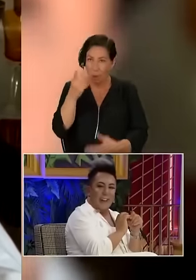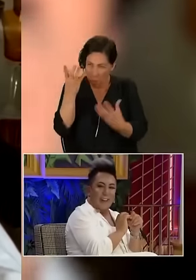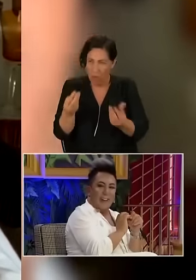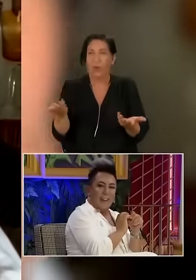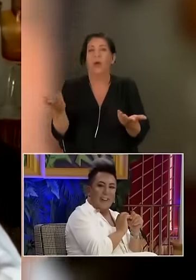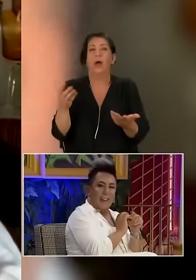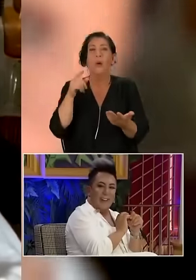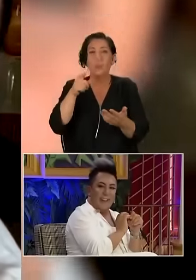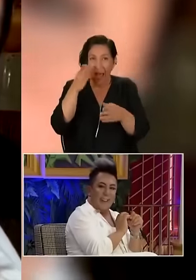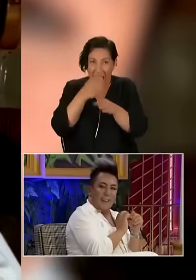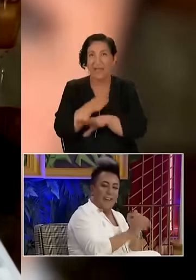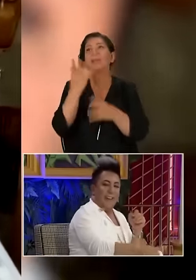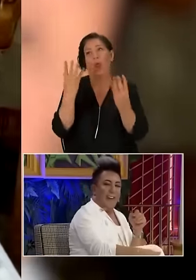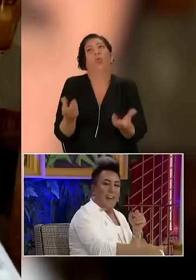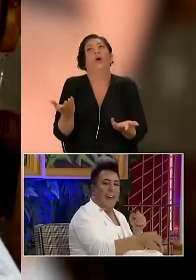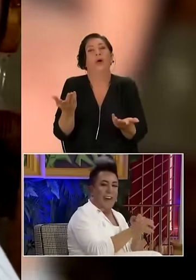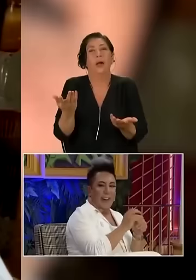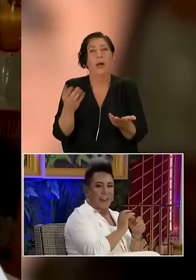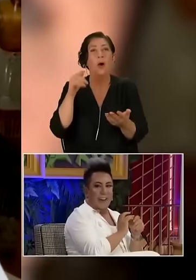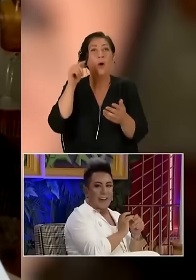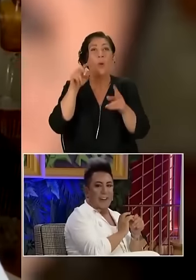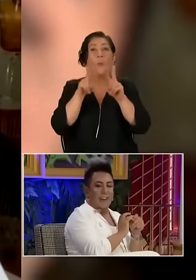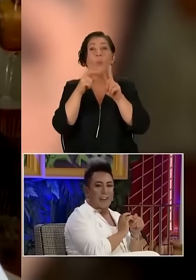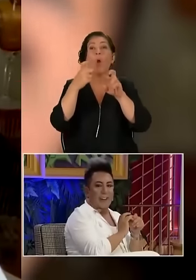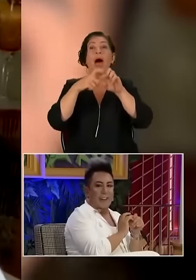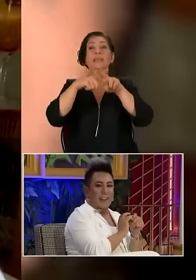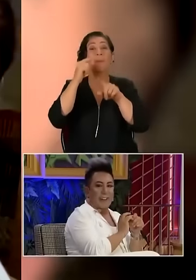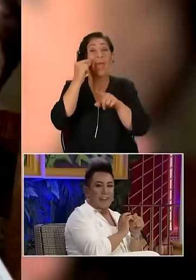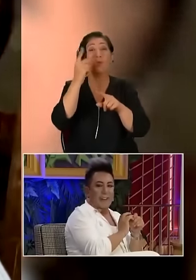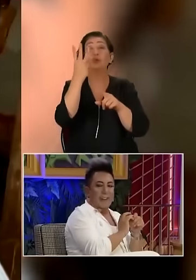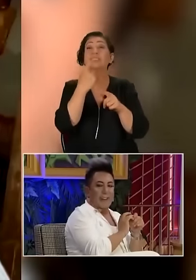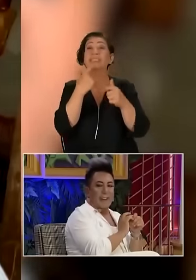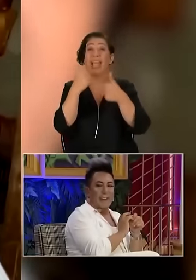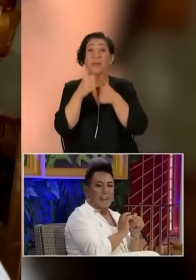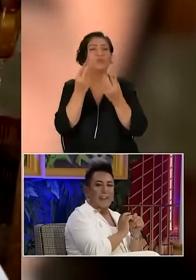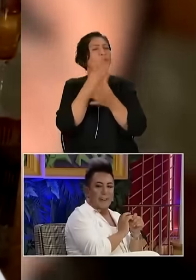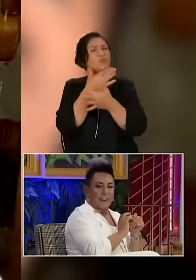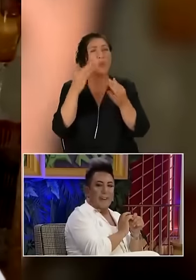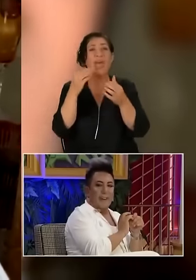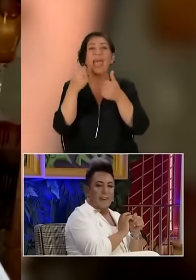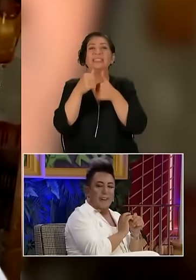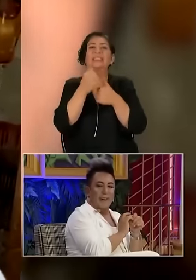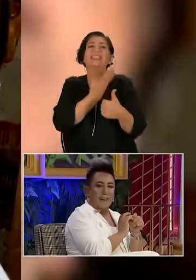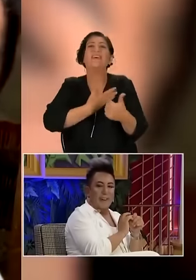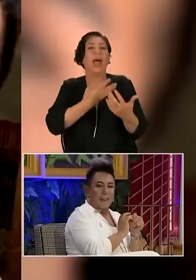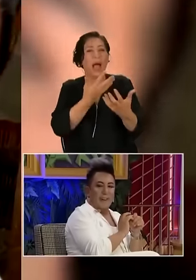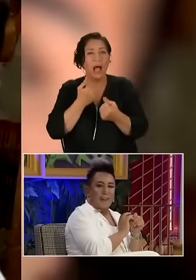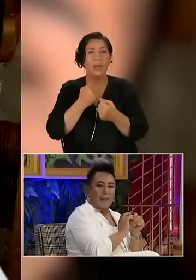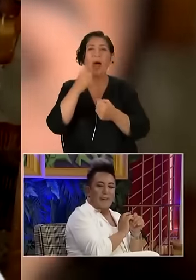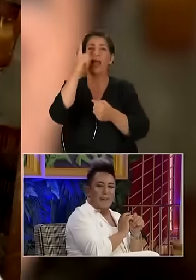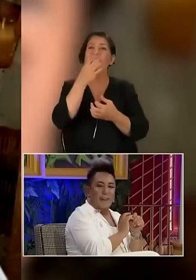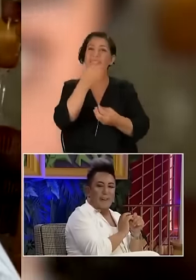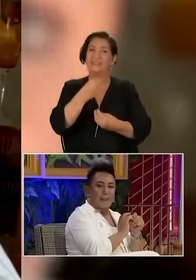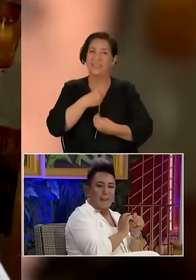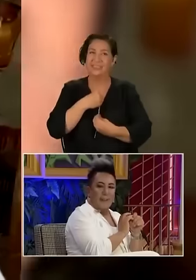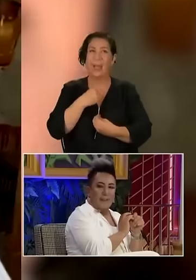oluyor. Bunlar hakikaten oluyor. Murat Bey, 3 yıllık evliyim. Çok mutluyum. Eşimi severek aldım. Allah izin